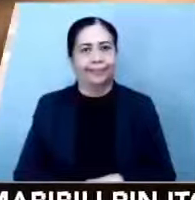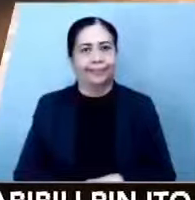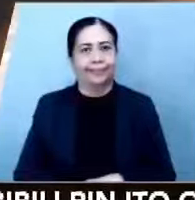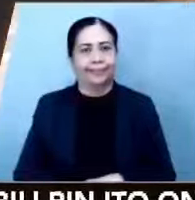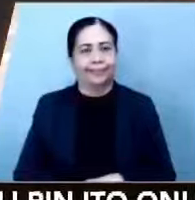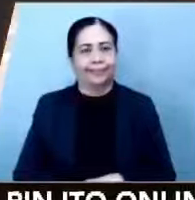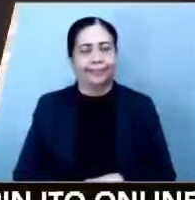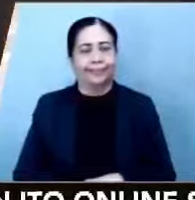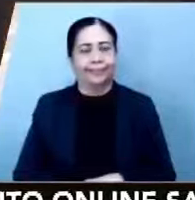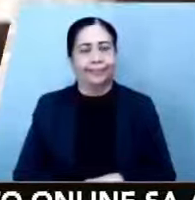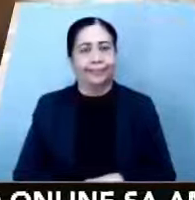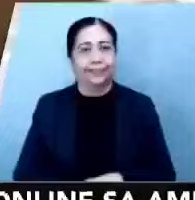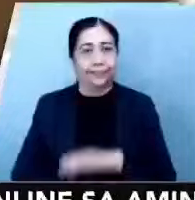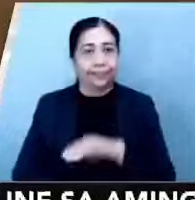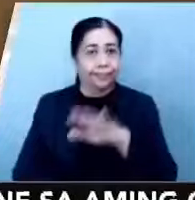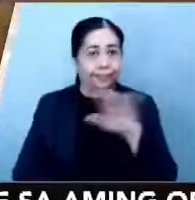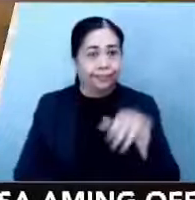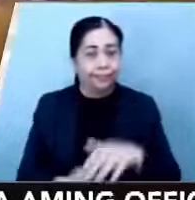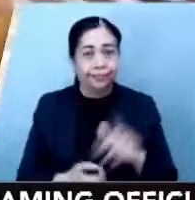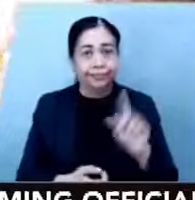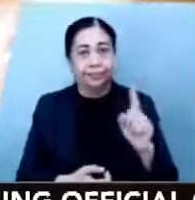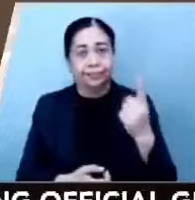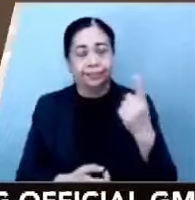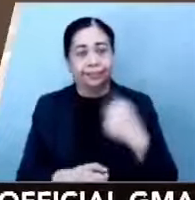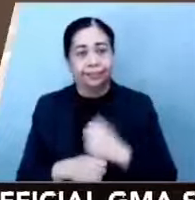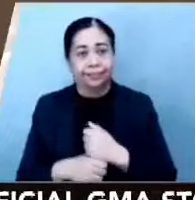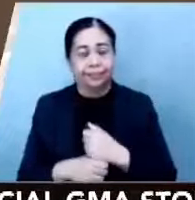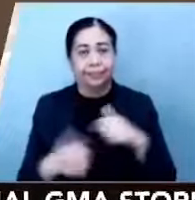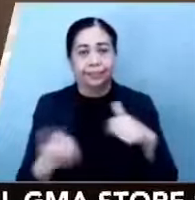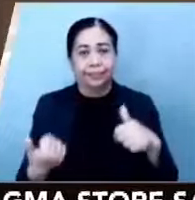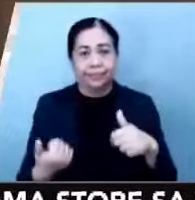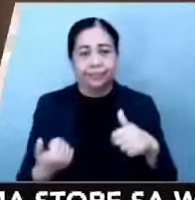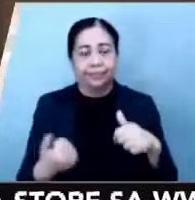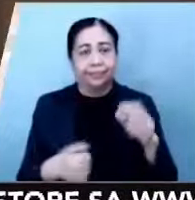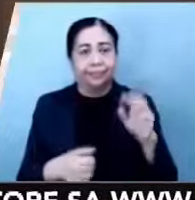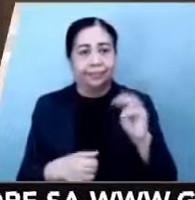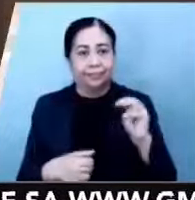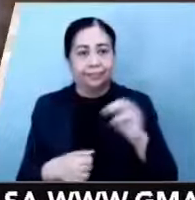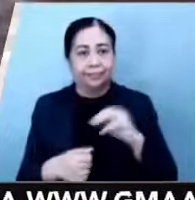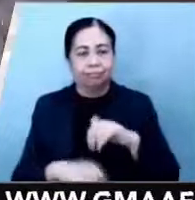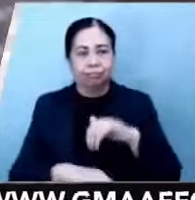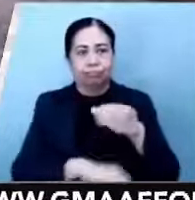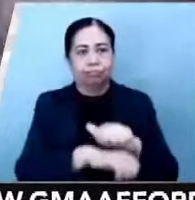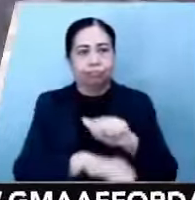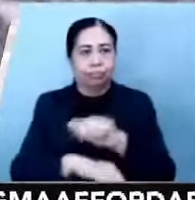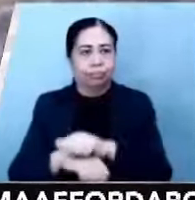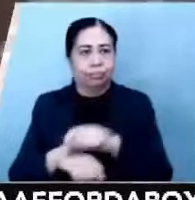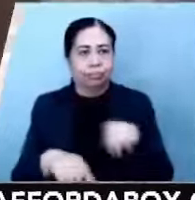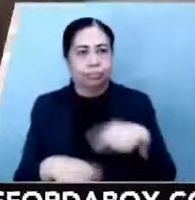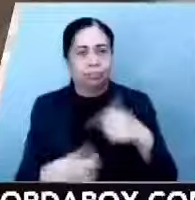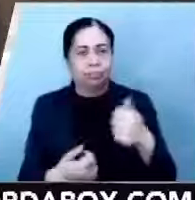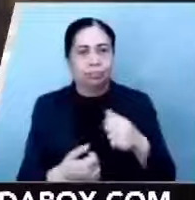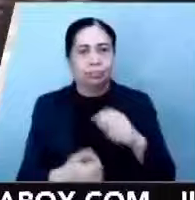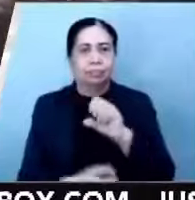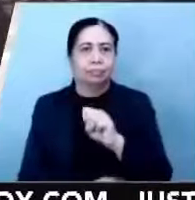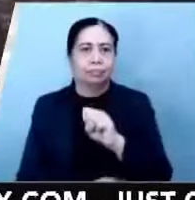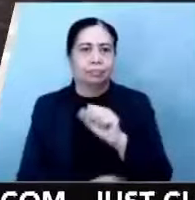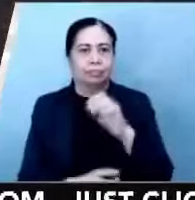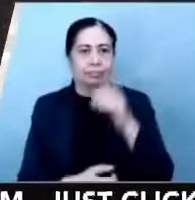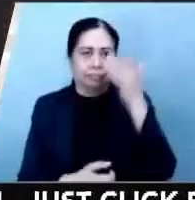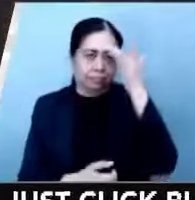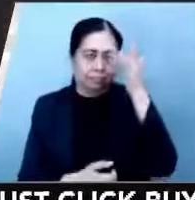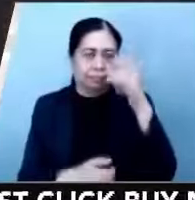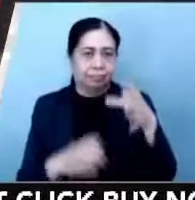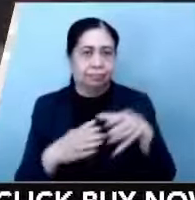Igan, unang araw ng work week, maagang pumesto sa bahagi ng Pasay ang mga tauhan ng Special Action and Intelligence Committee on Transportation